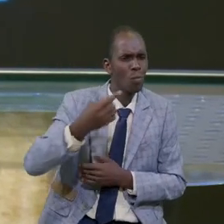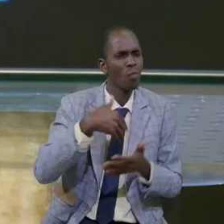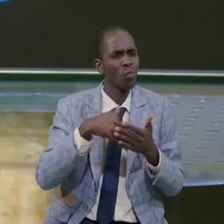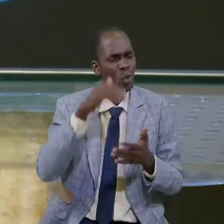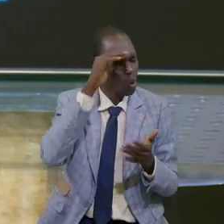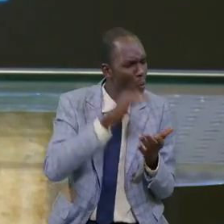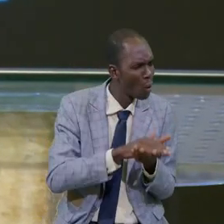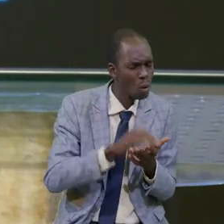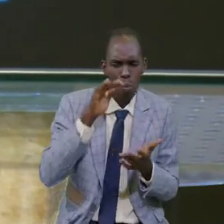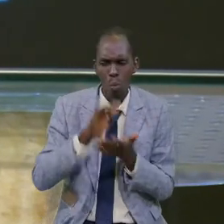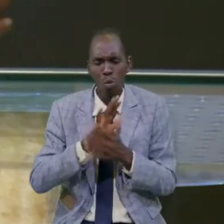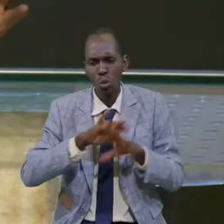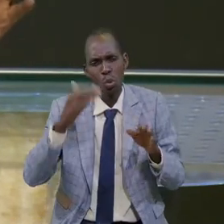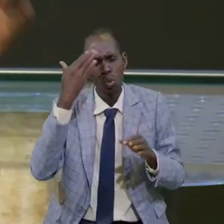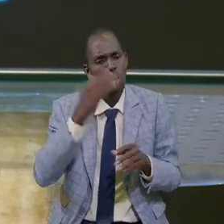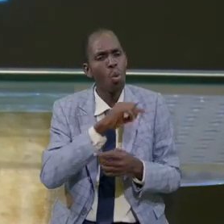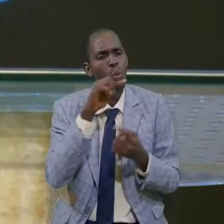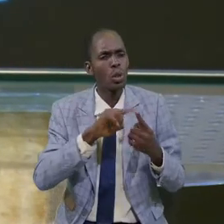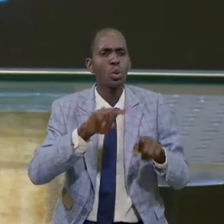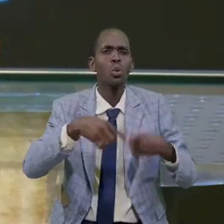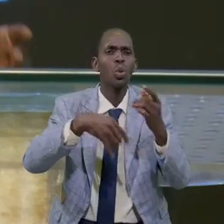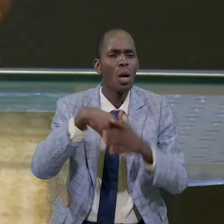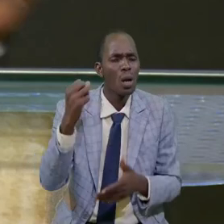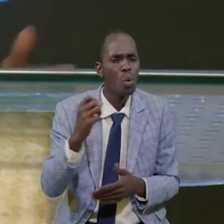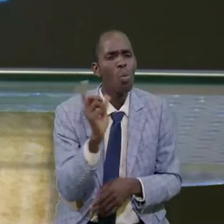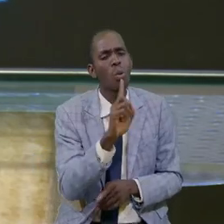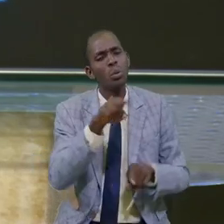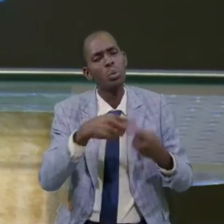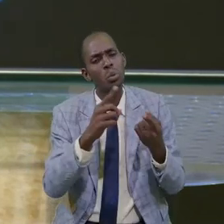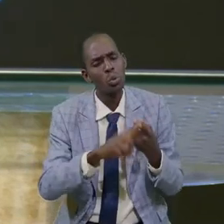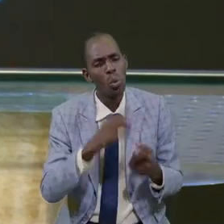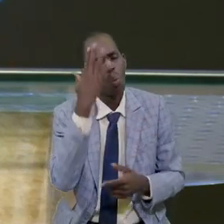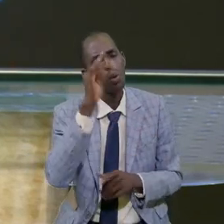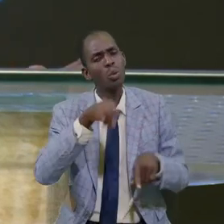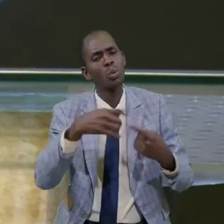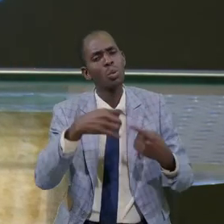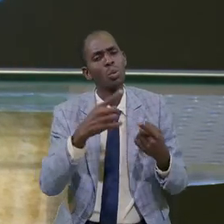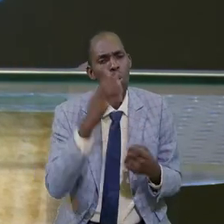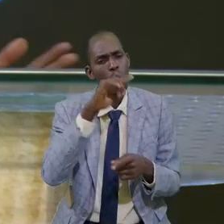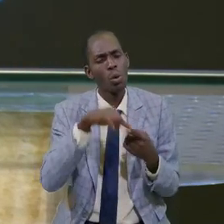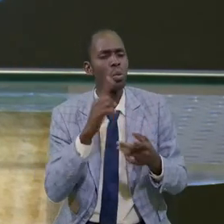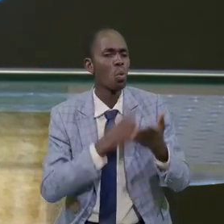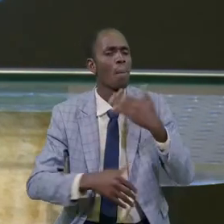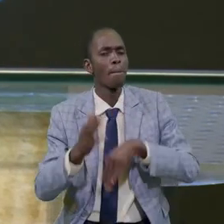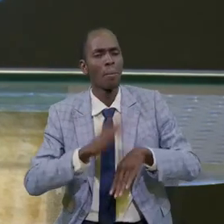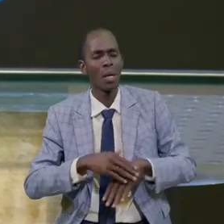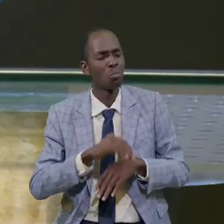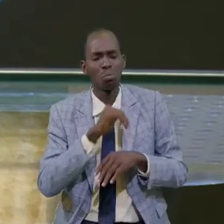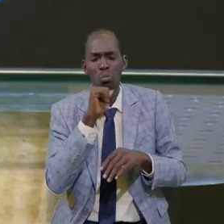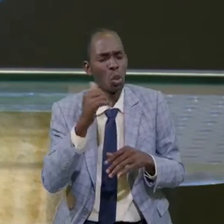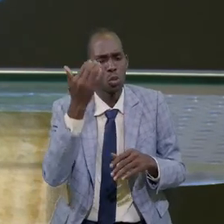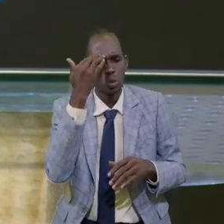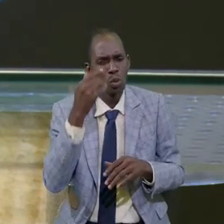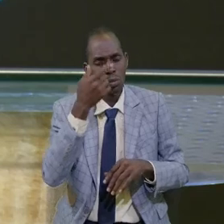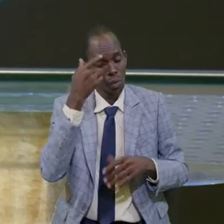où tu es parti, il ne sait pas quand tu es sorti et pourquoi tu es sorti et quand tu vas revenir. Parce que après tout, je